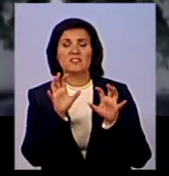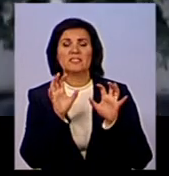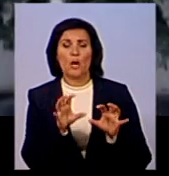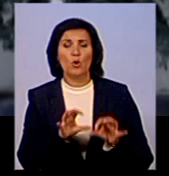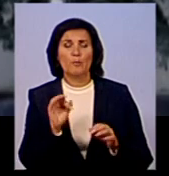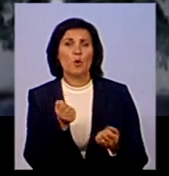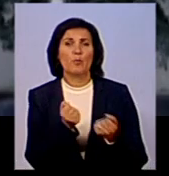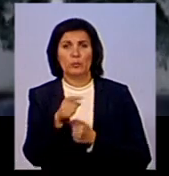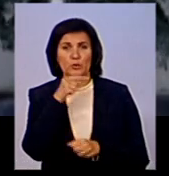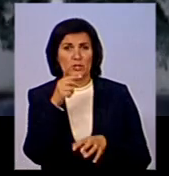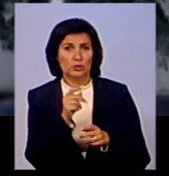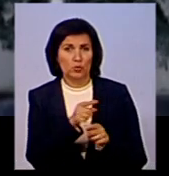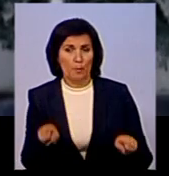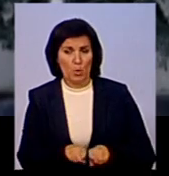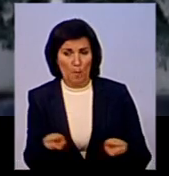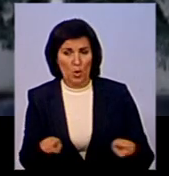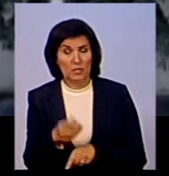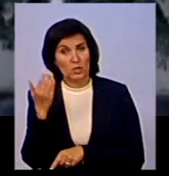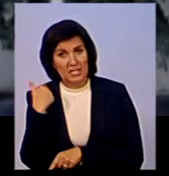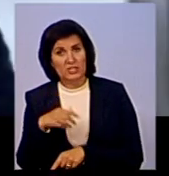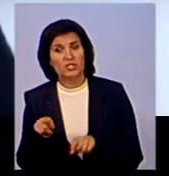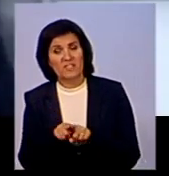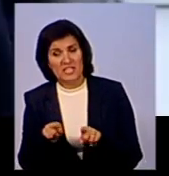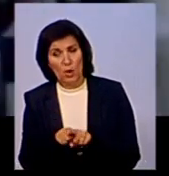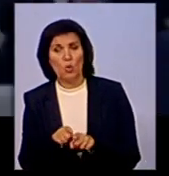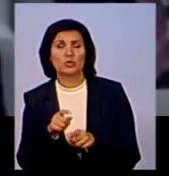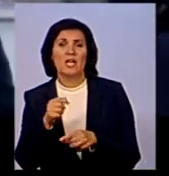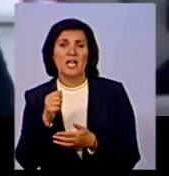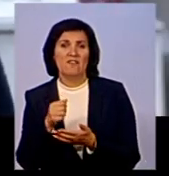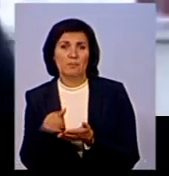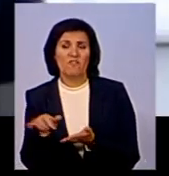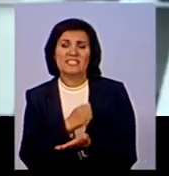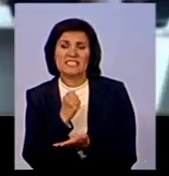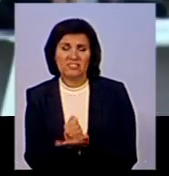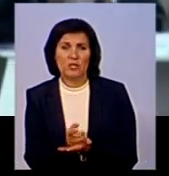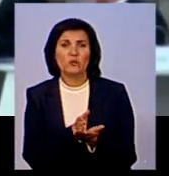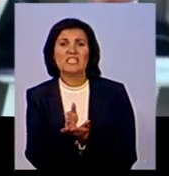пропагандою. Раніше Додон теж відмовлявся затверджувати на посадах міністрів.